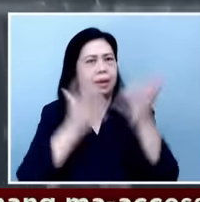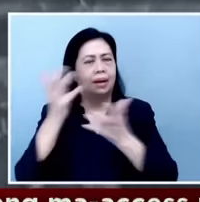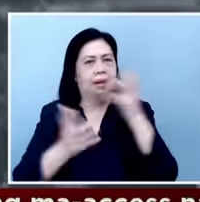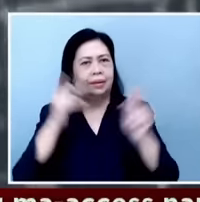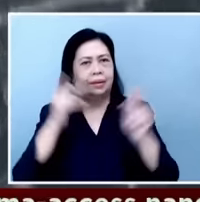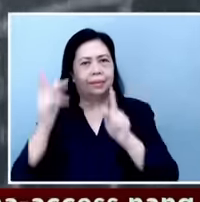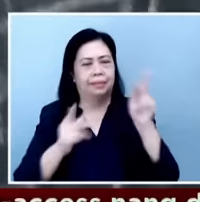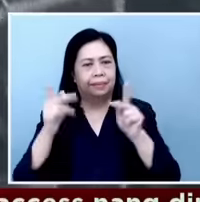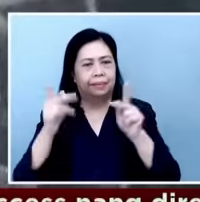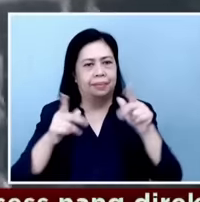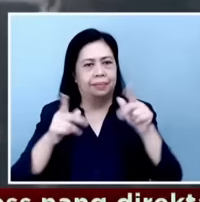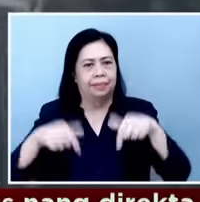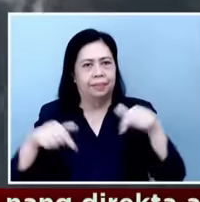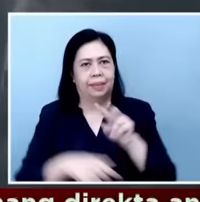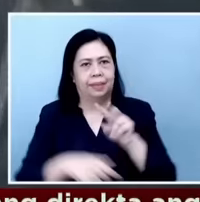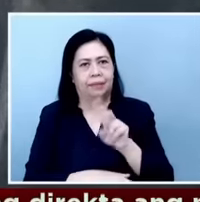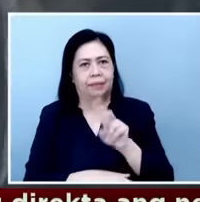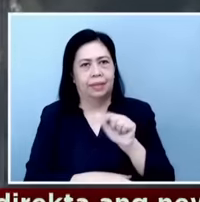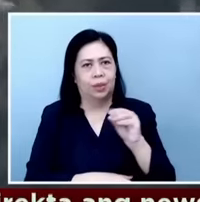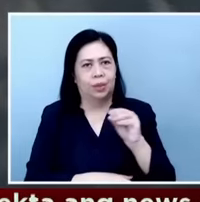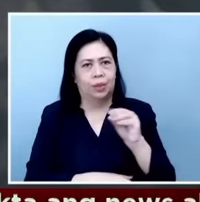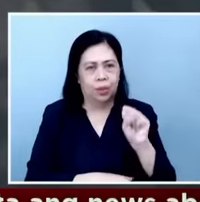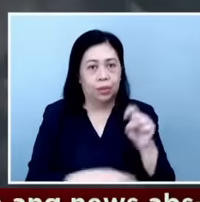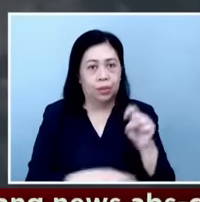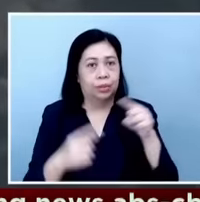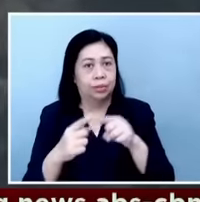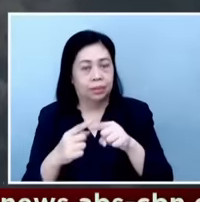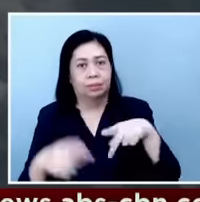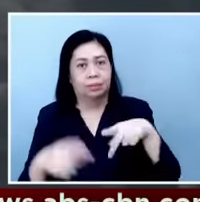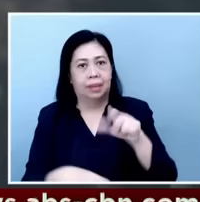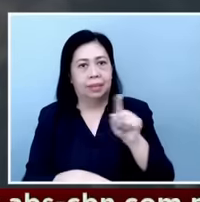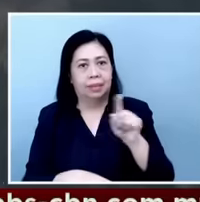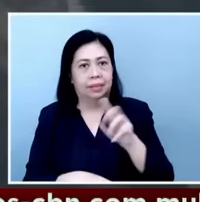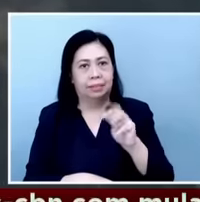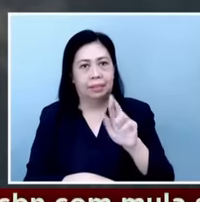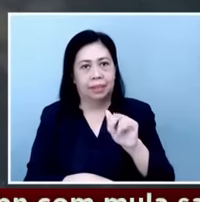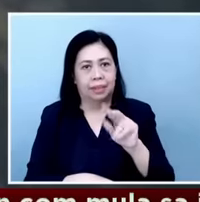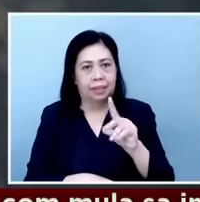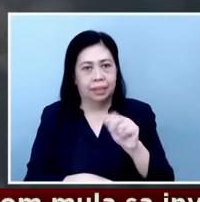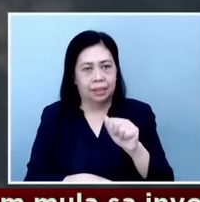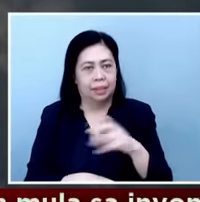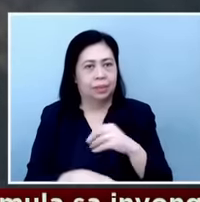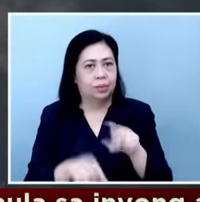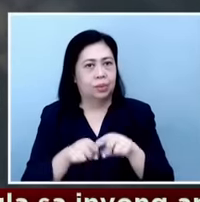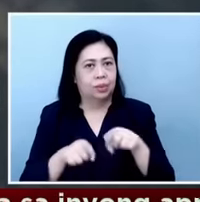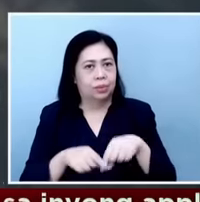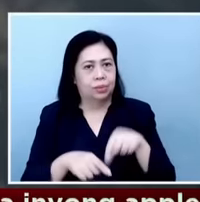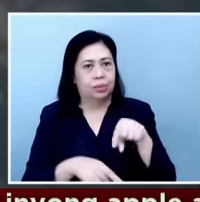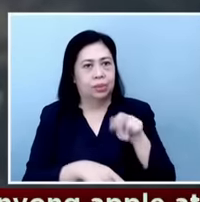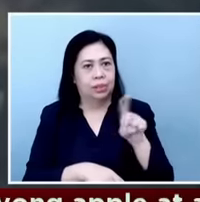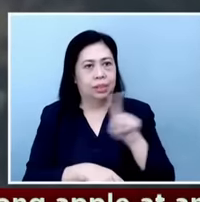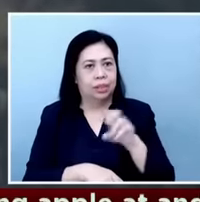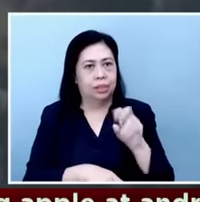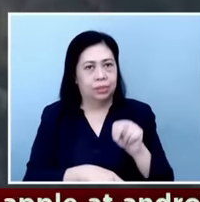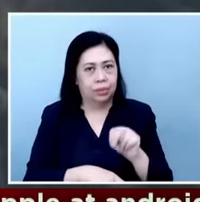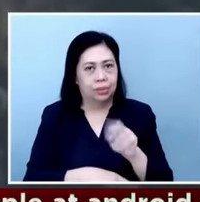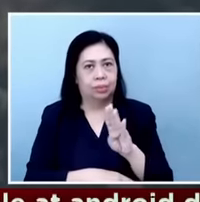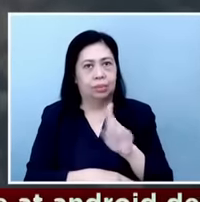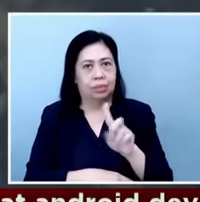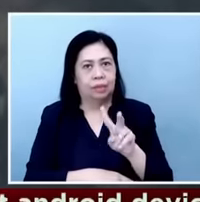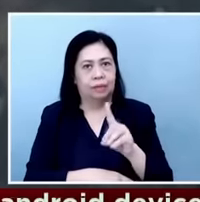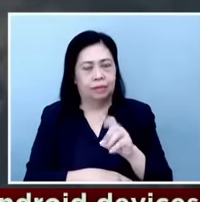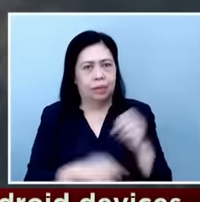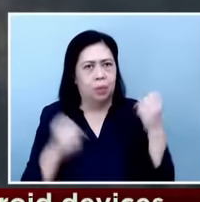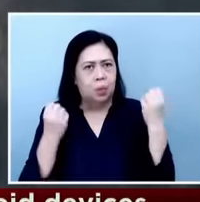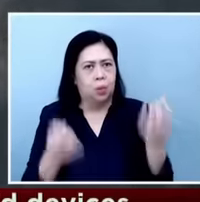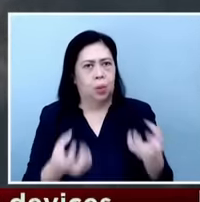may Villalobos hanggang dito sa may Plaza Miranda at sa may kahabaan din po ng Quezon Boulevard kung saan nakatambak